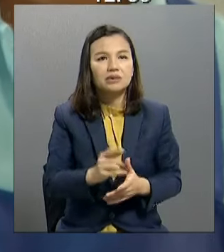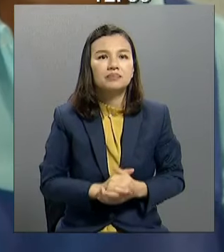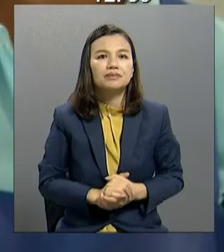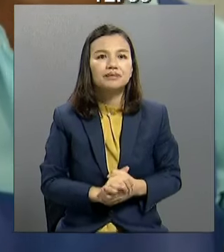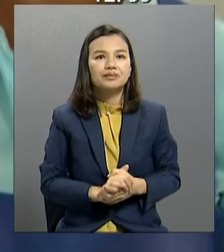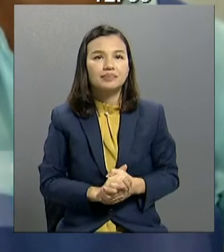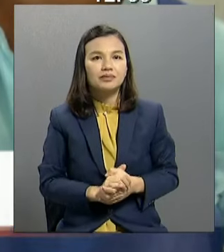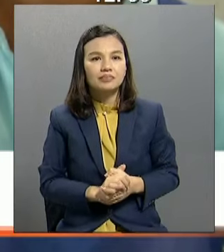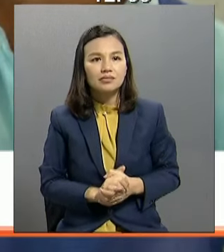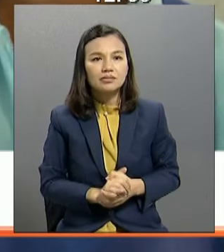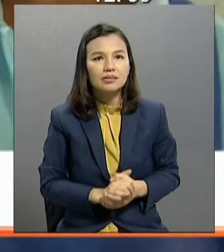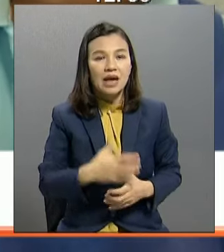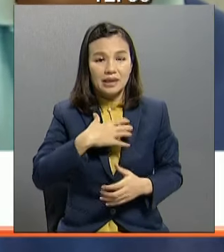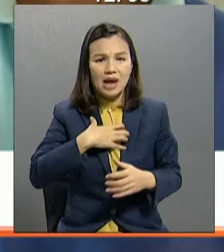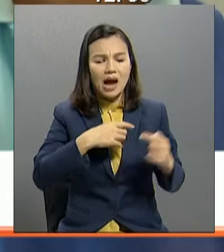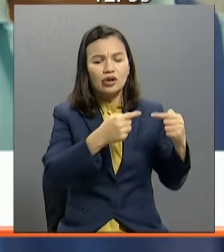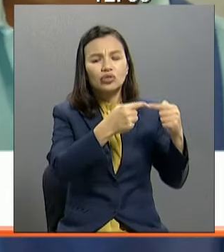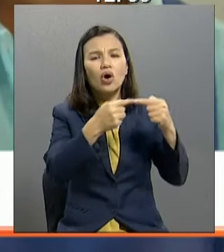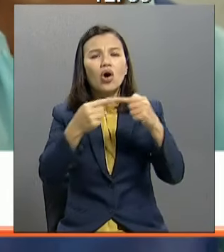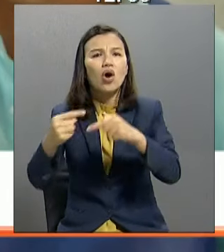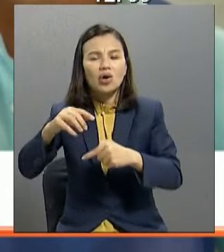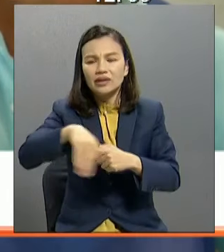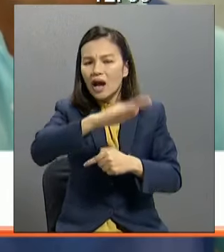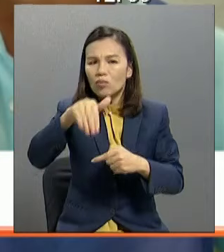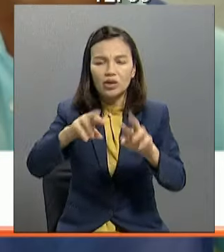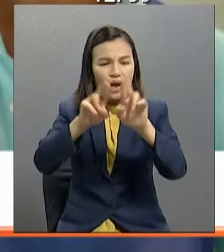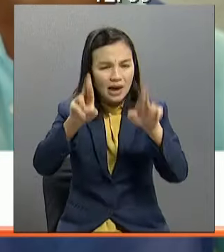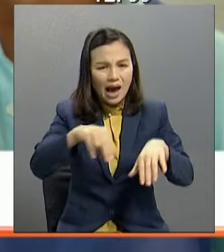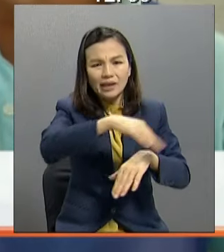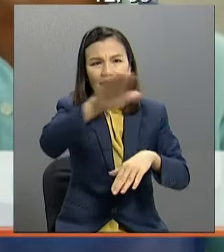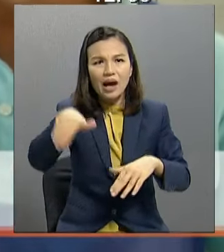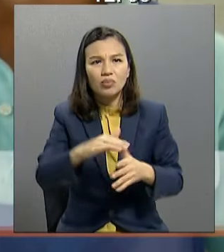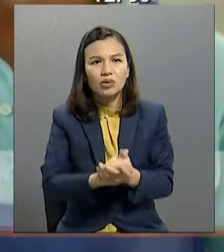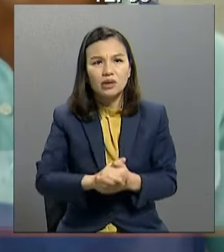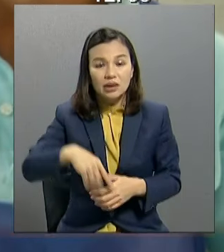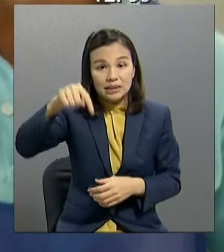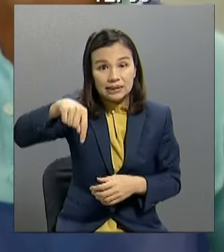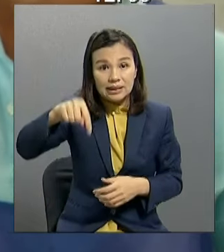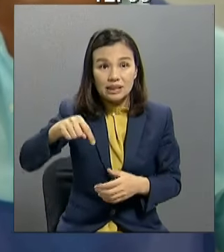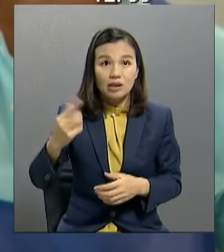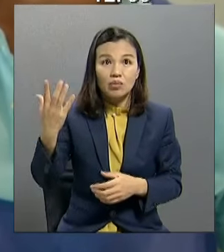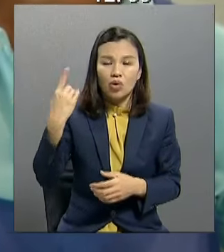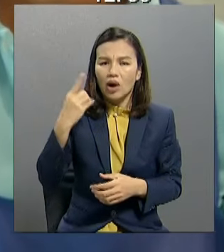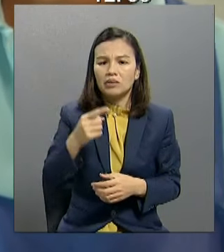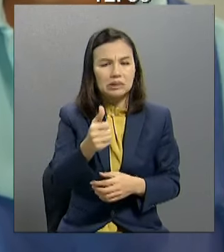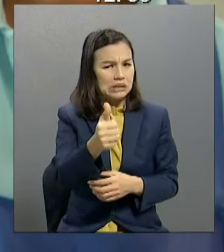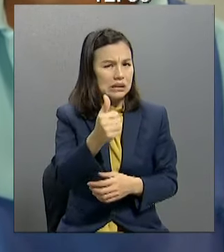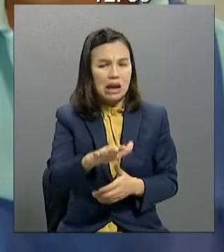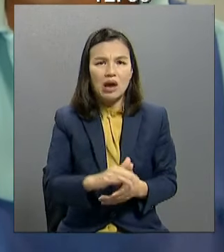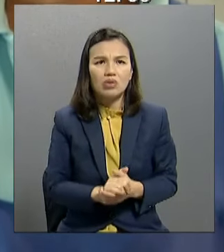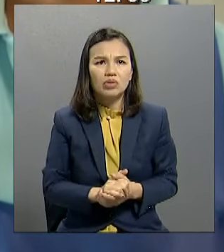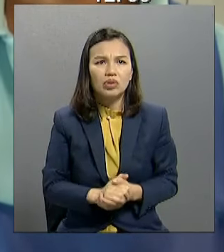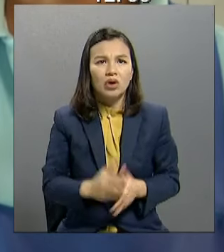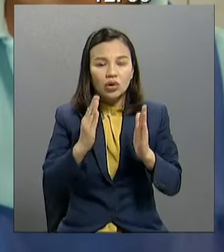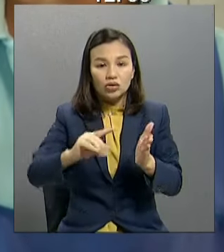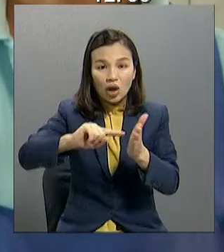่คืออยากให้ต่อยอดไปทุกหน่วยงานเลยค่ะเพราะที่นี่ตามที่ผ่านมาคือโอเคแล้วค่ะคือลูกค้ามาตอน